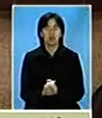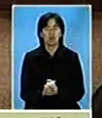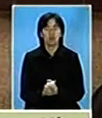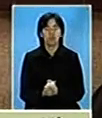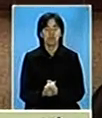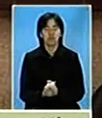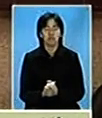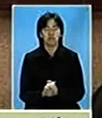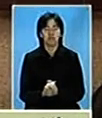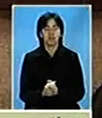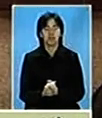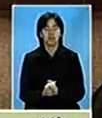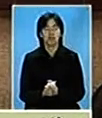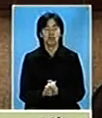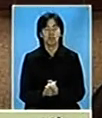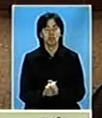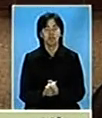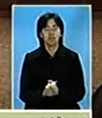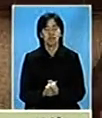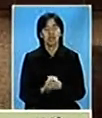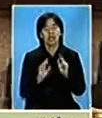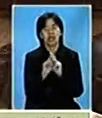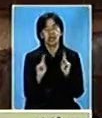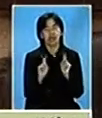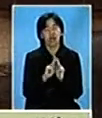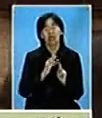บับนะครับแต่คณะกรรมธิการ